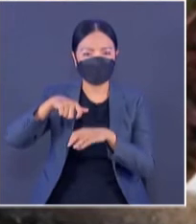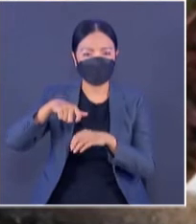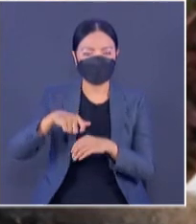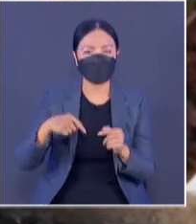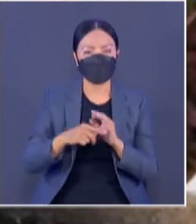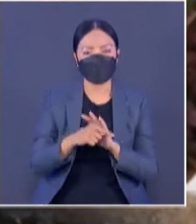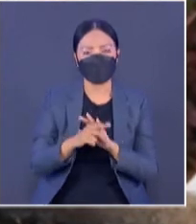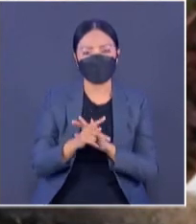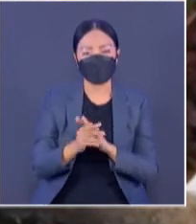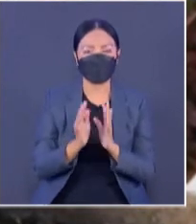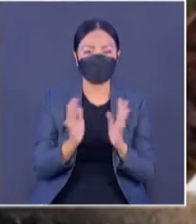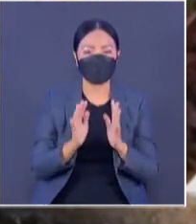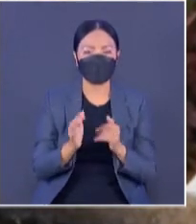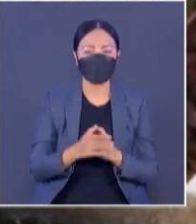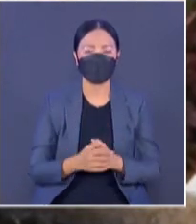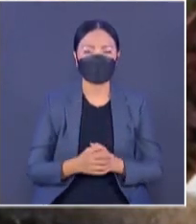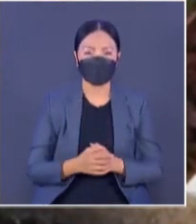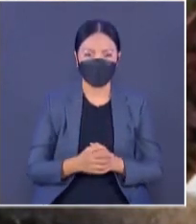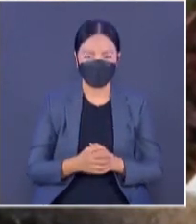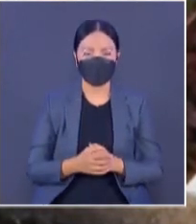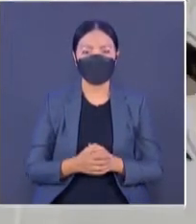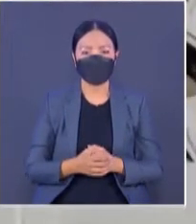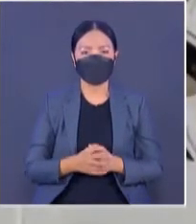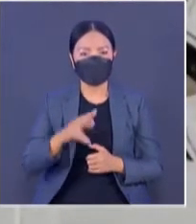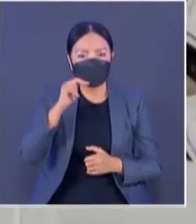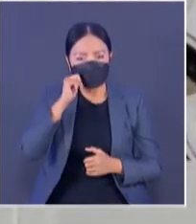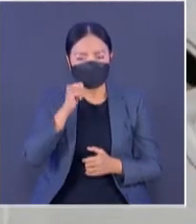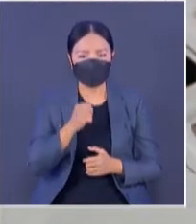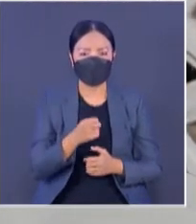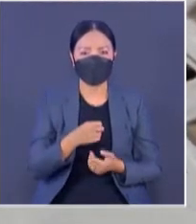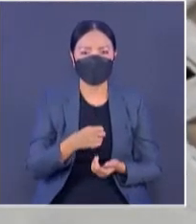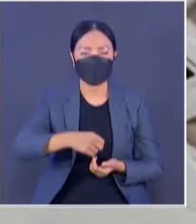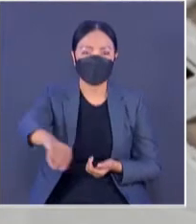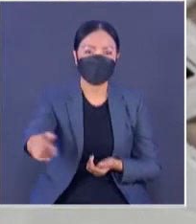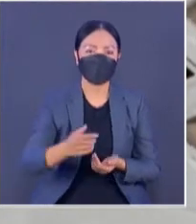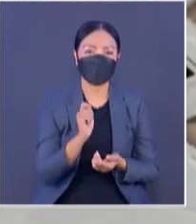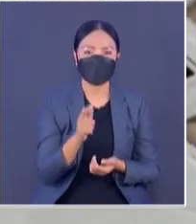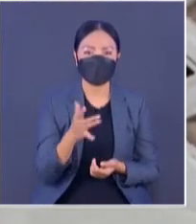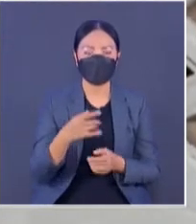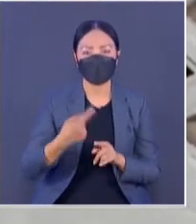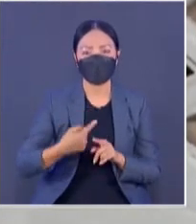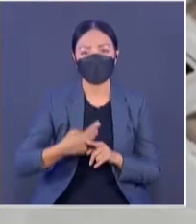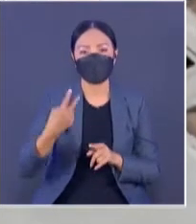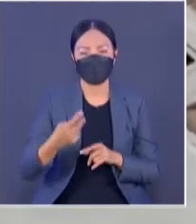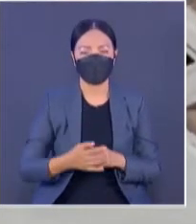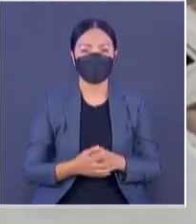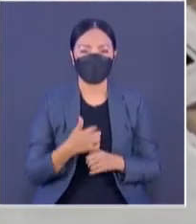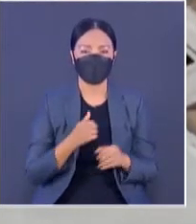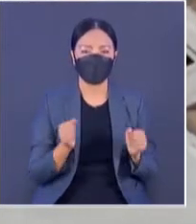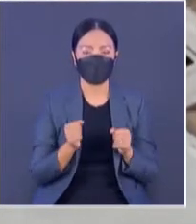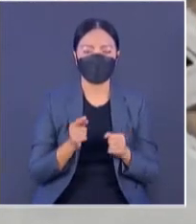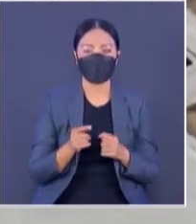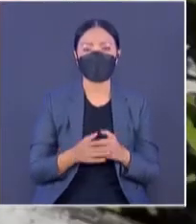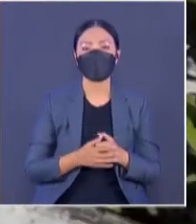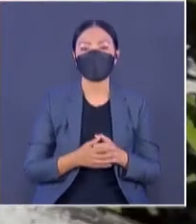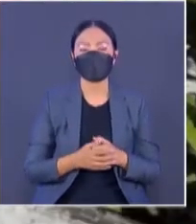ากค้างชำระค่าน้ำเกินกว่า2เดือนทำให้ไม่เอะใจรีบชำระเพราะว่ากลัวถูกยกมิเตอร์เป็นช่องท